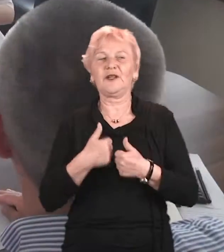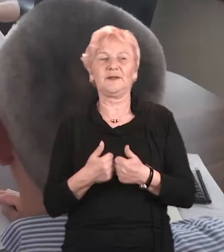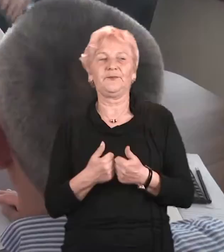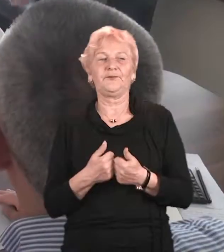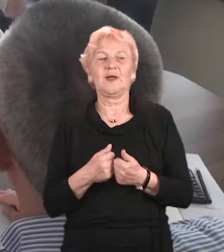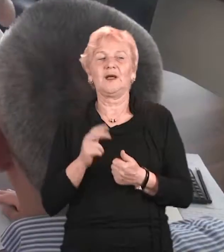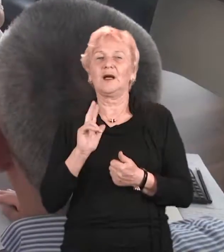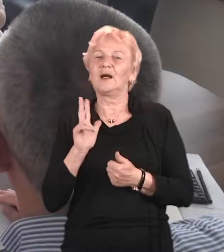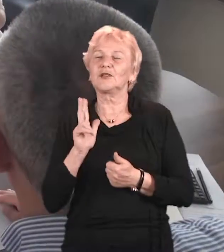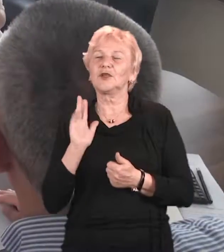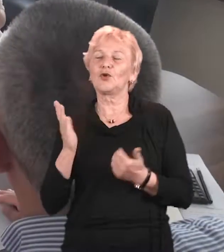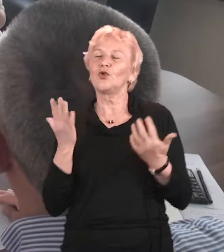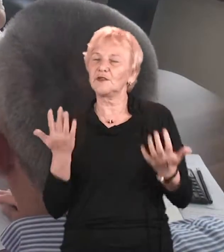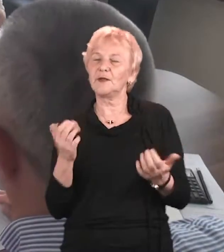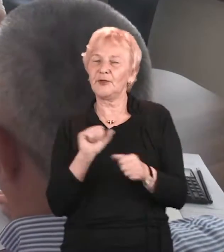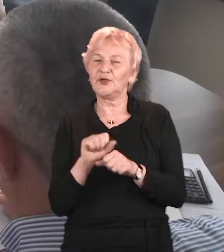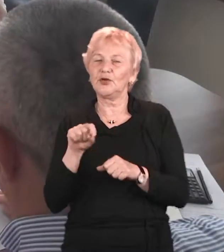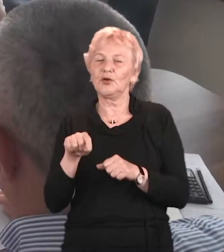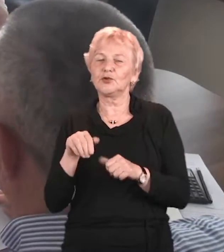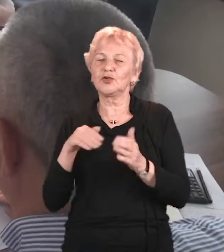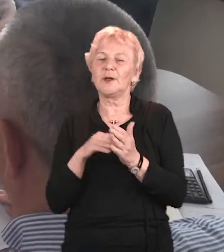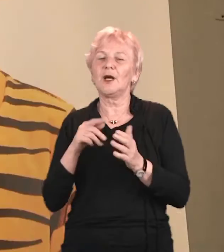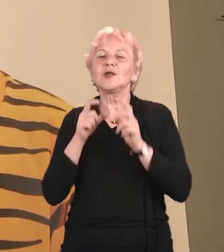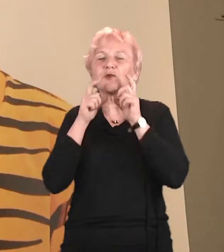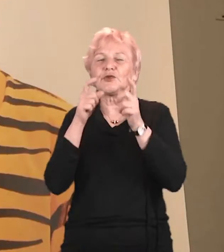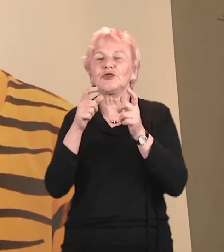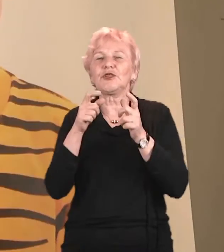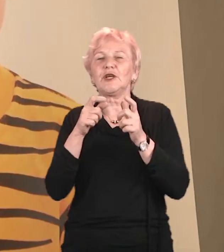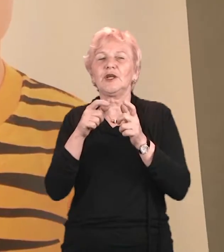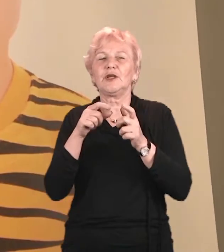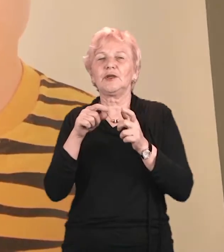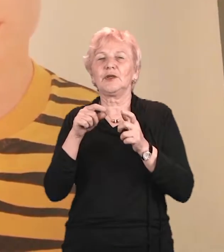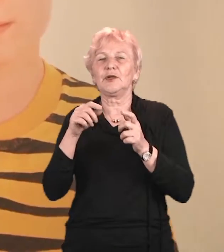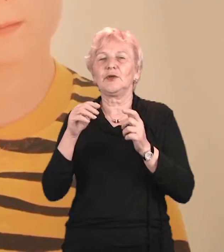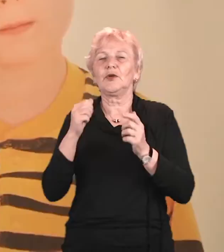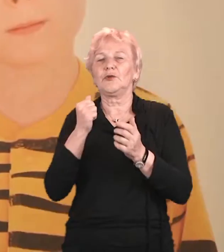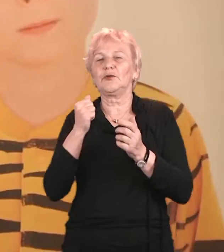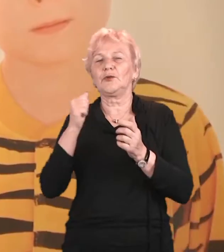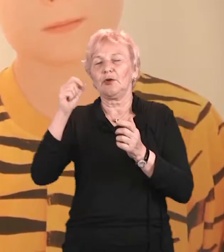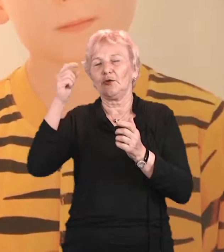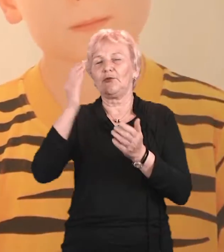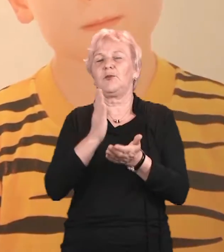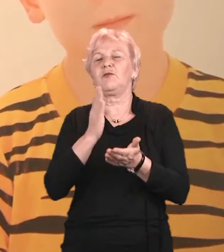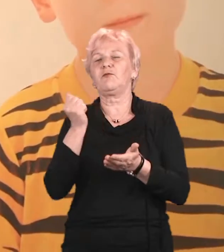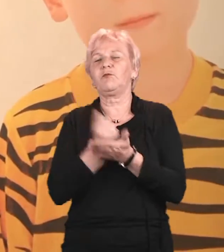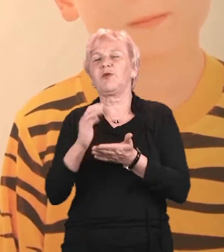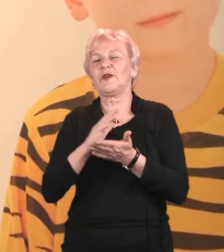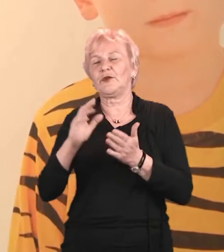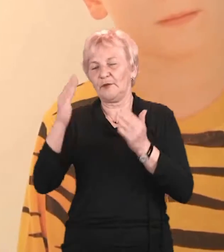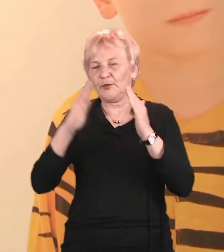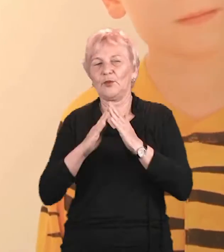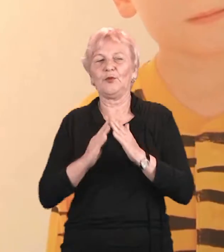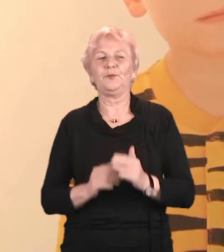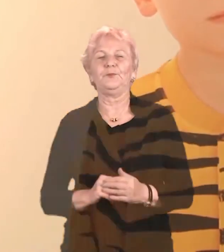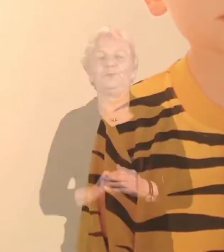chciałby zostać rodziną zastępczą, może zgłosić się do Powiatowego Centrum Pomocy Rodzinie w Raciborzu. Tam uzyska wszelkie niezbędne informacje, które